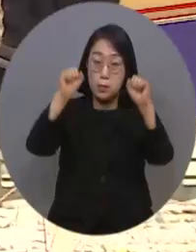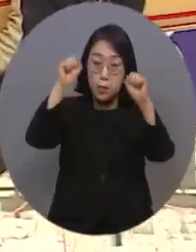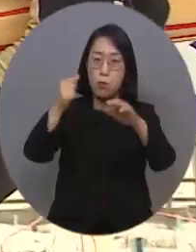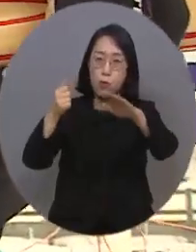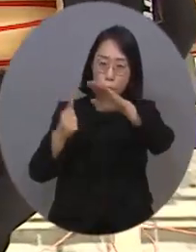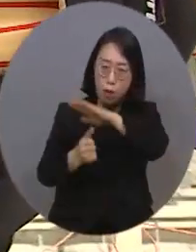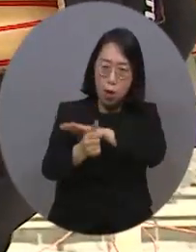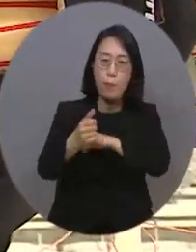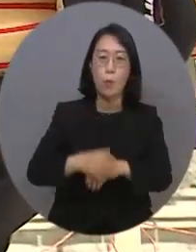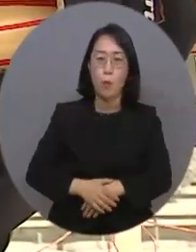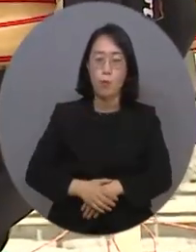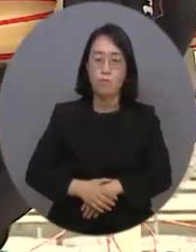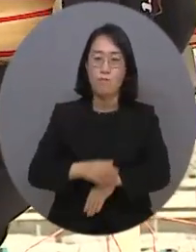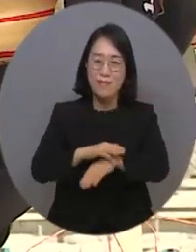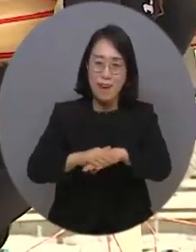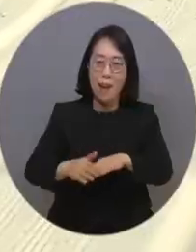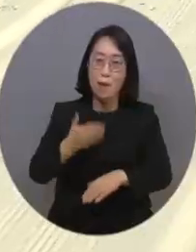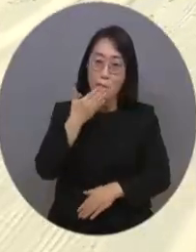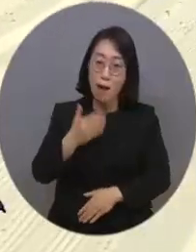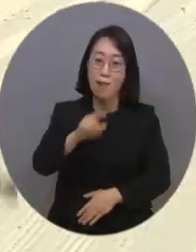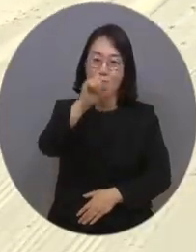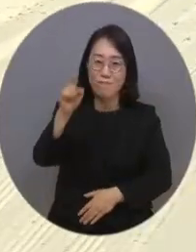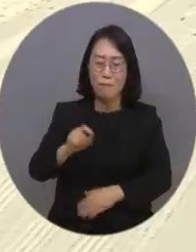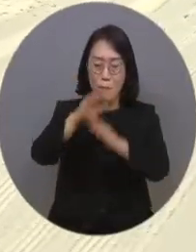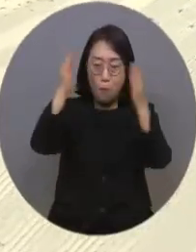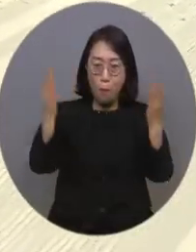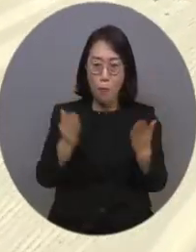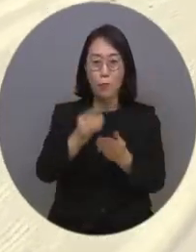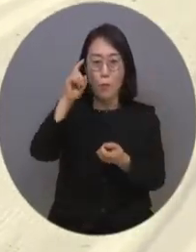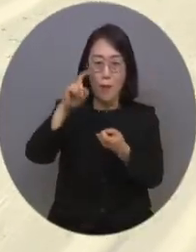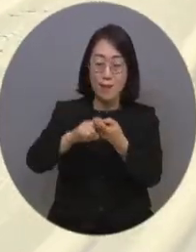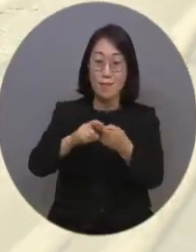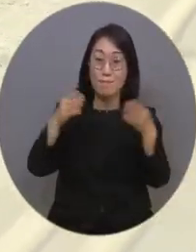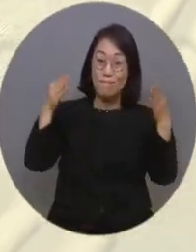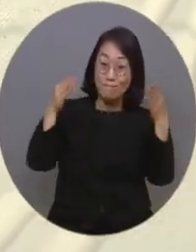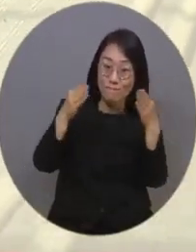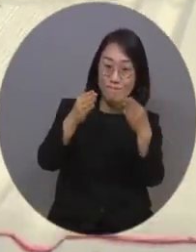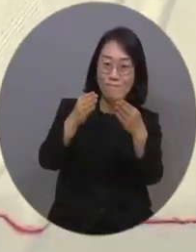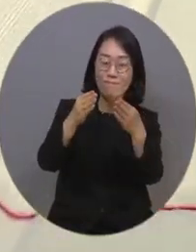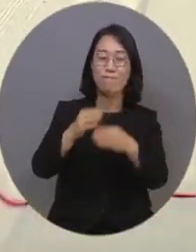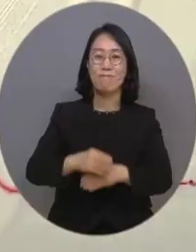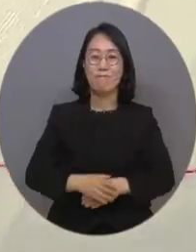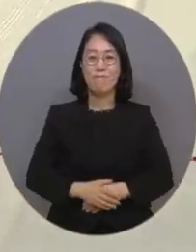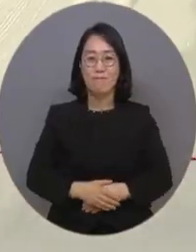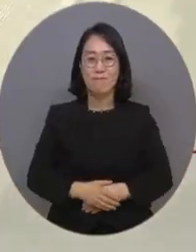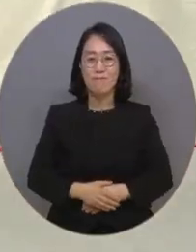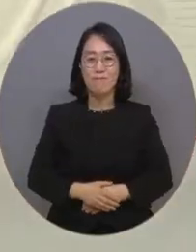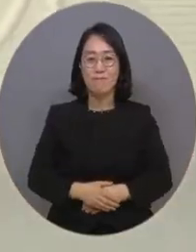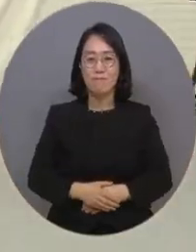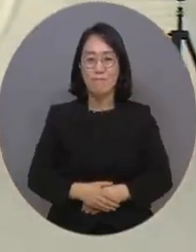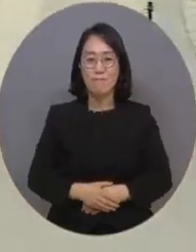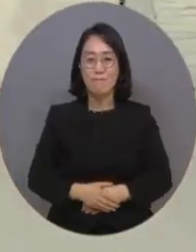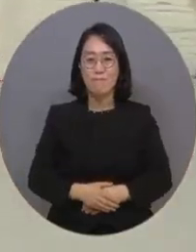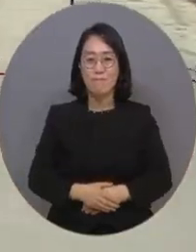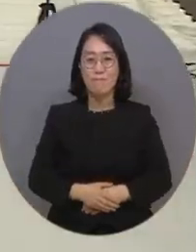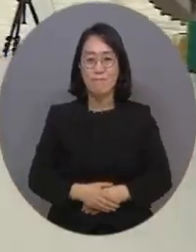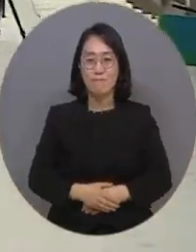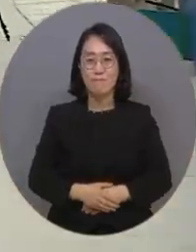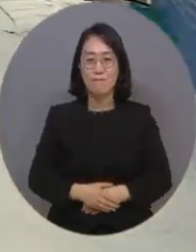대표할 새로운 주인공이 될 수 있을지 모두의 관심이 주목되고 있습니다 복지tv 뉴스